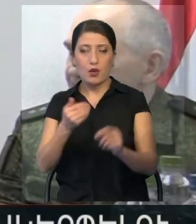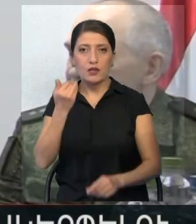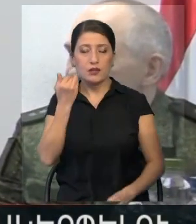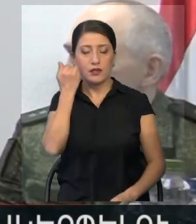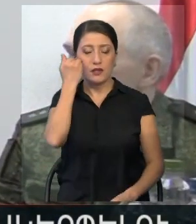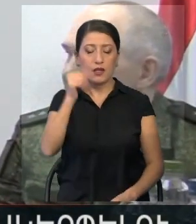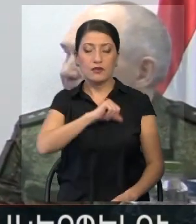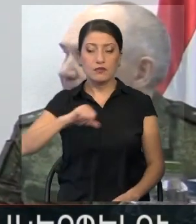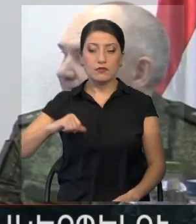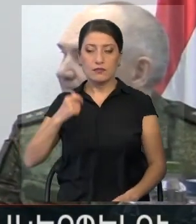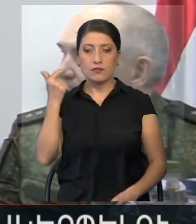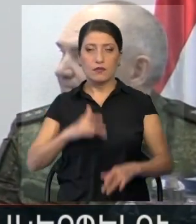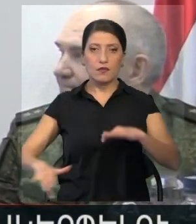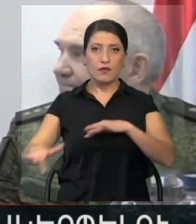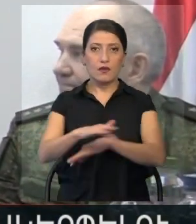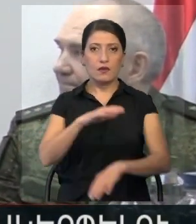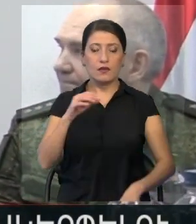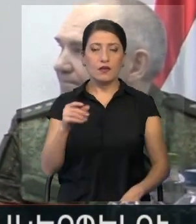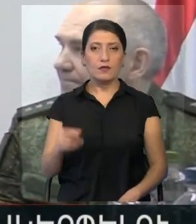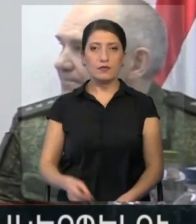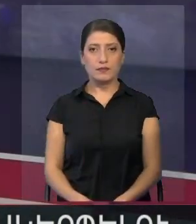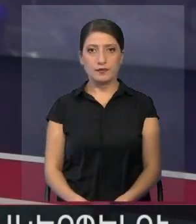աջակցում է Ասադի դեմ պայքարող ուժերին։